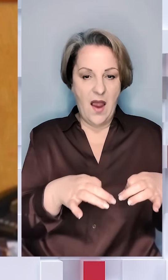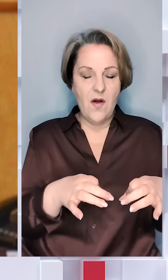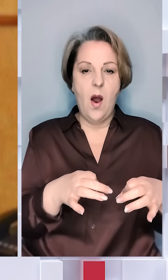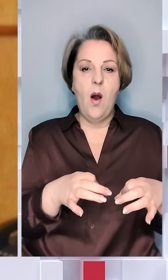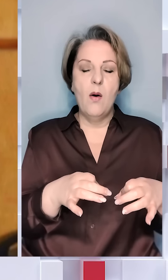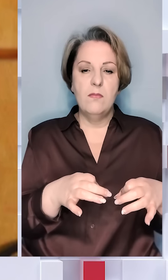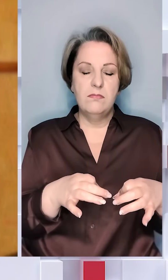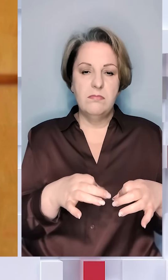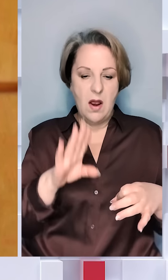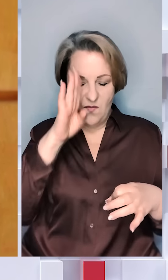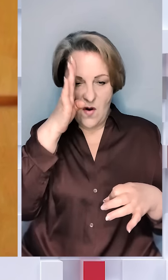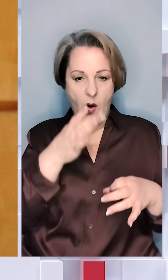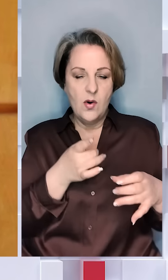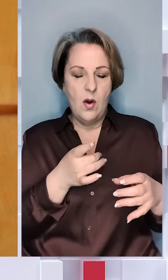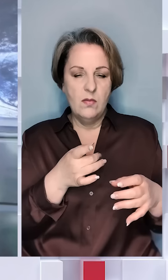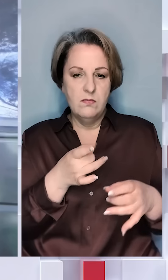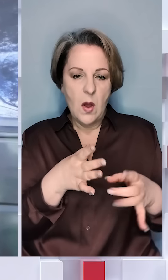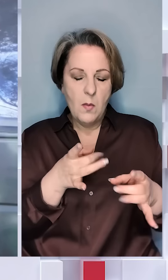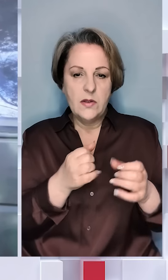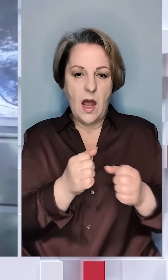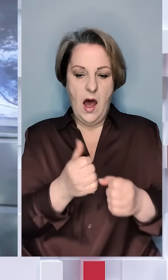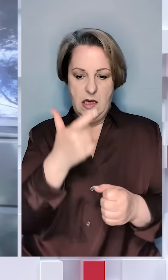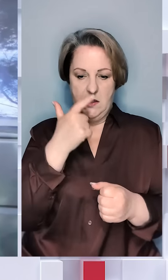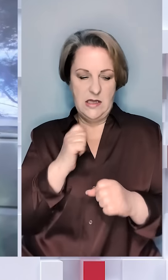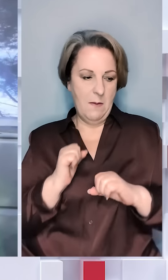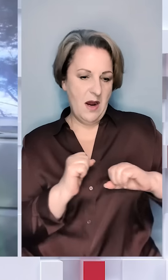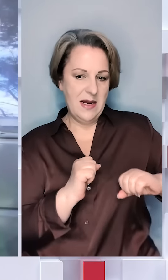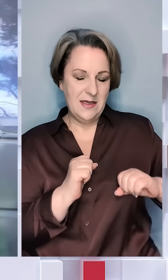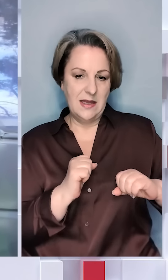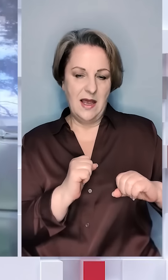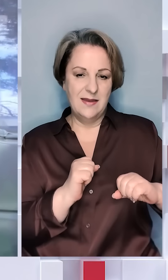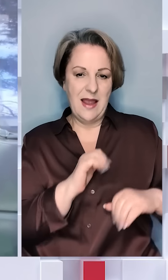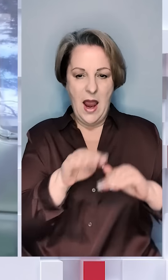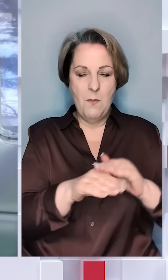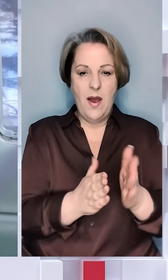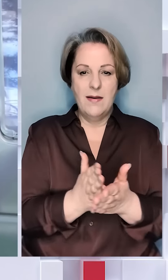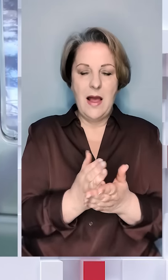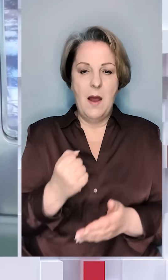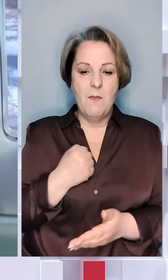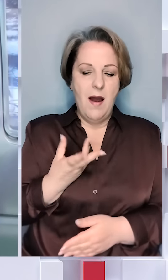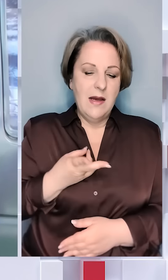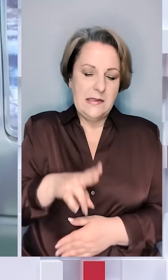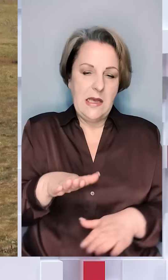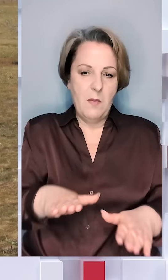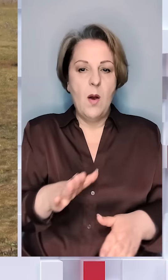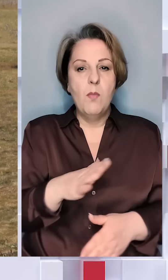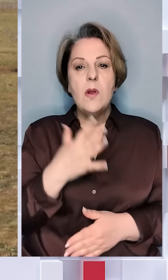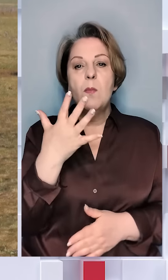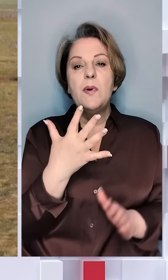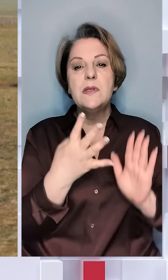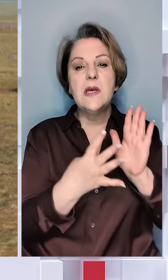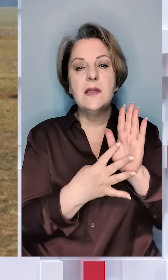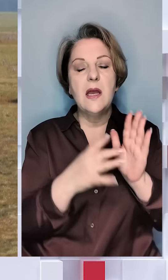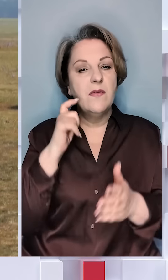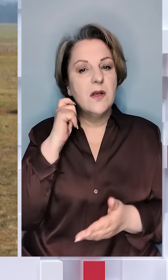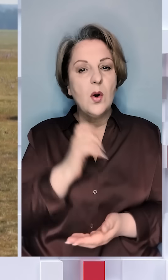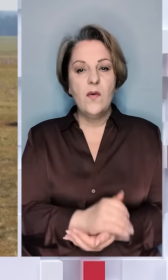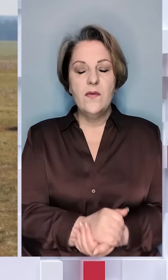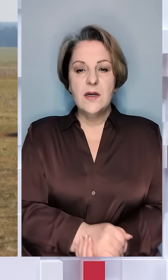обстріляв із кулеметів. Олександр Бакликов закрив собою підлеглого бійця і загинув на місці. Йому було 59